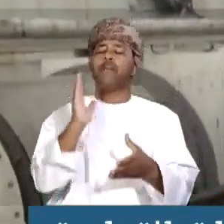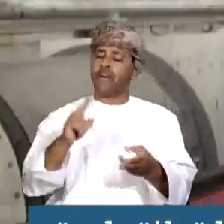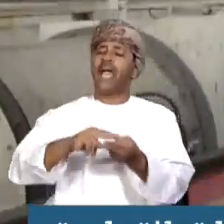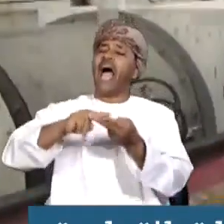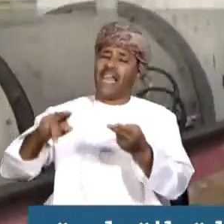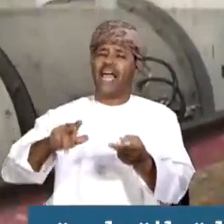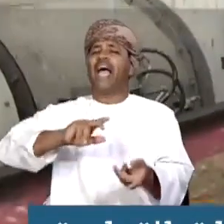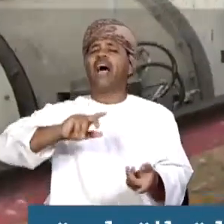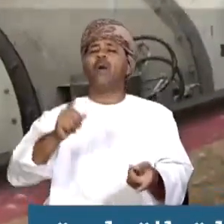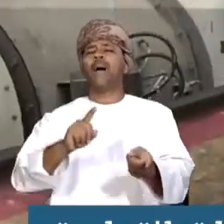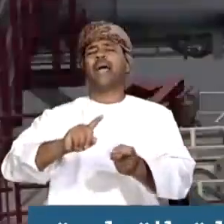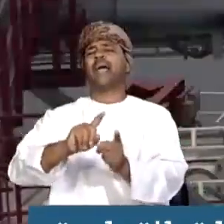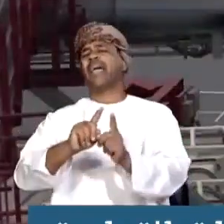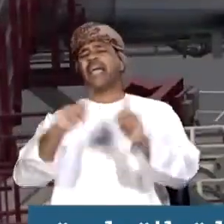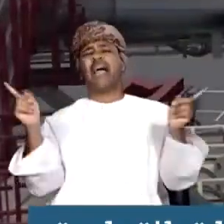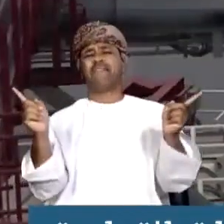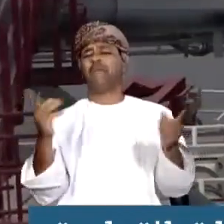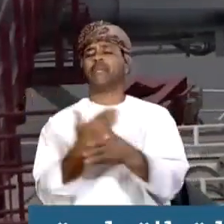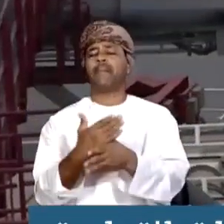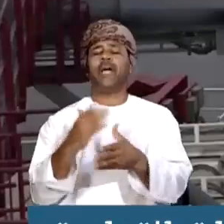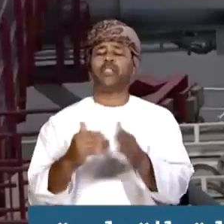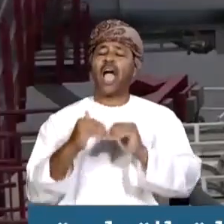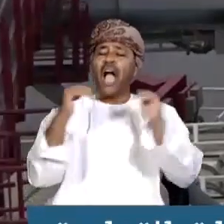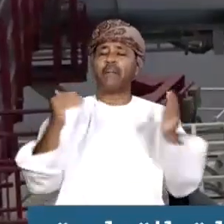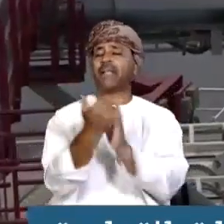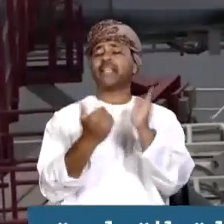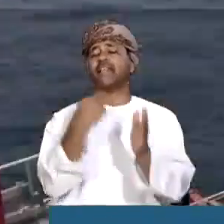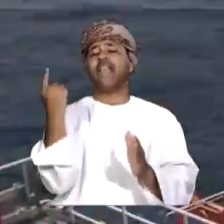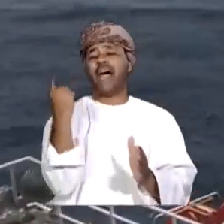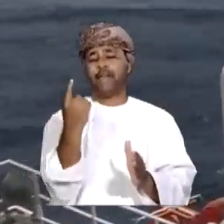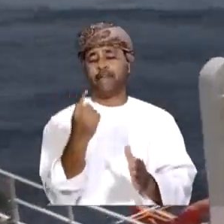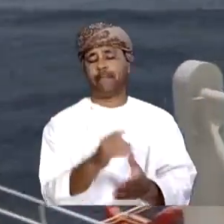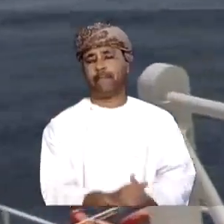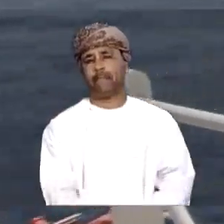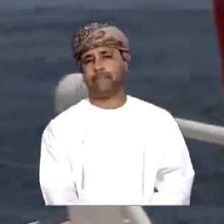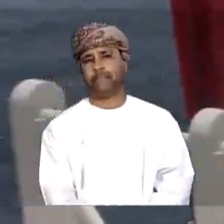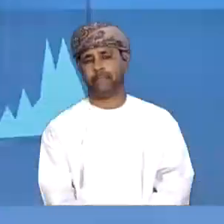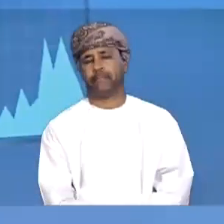حل خلاف تجاري بين أكبر اقتصادين في العالم.